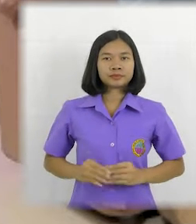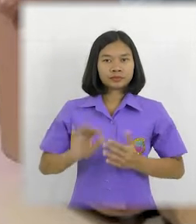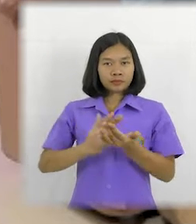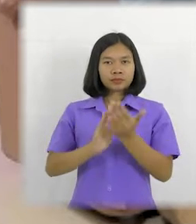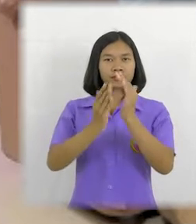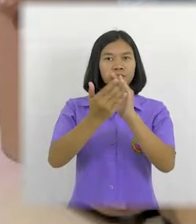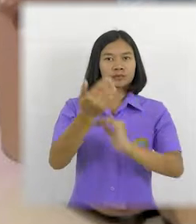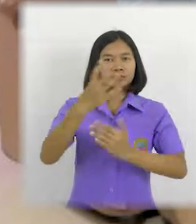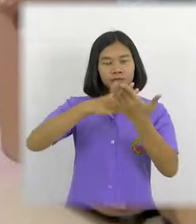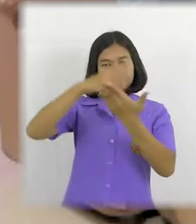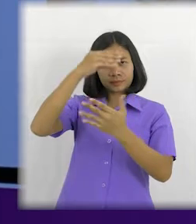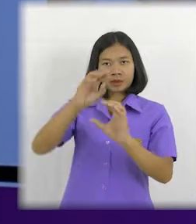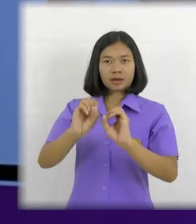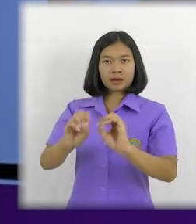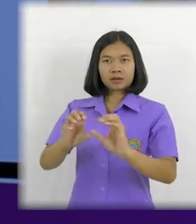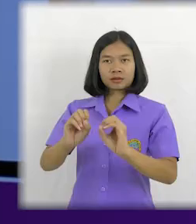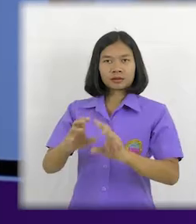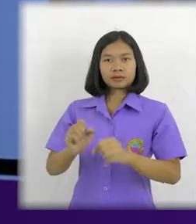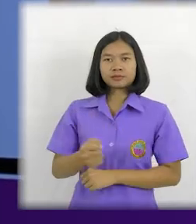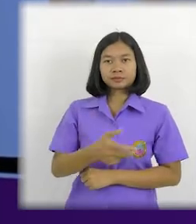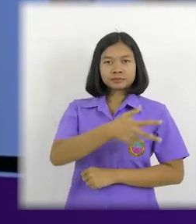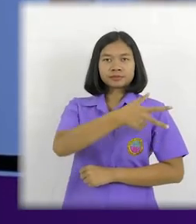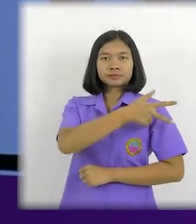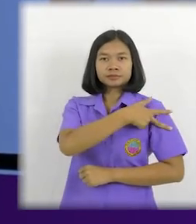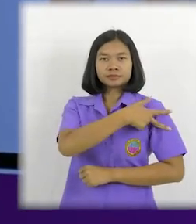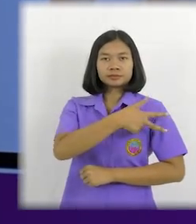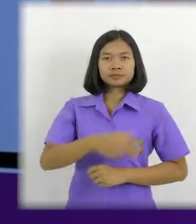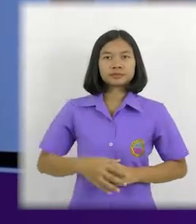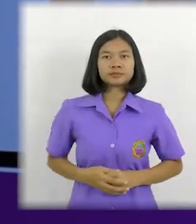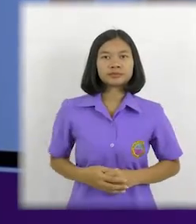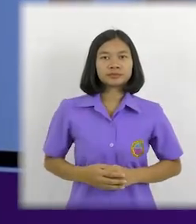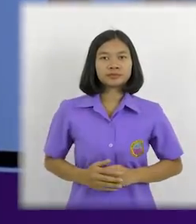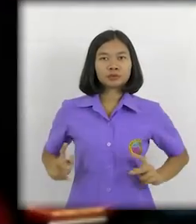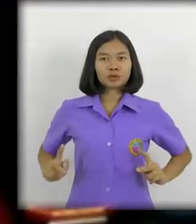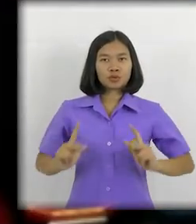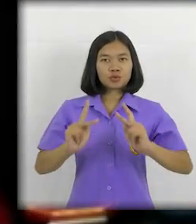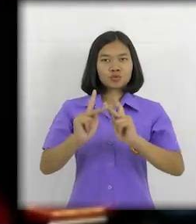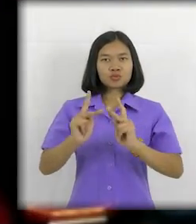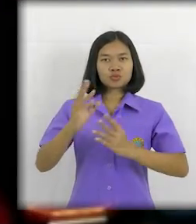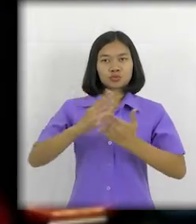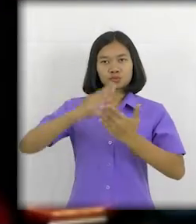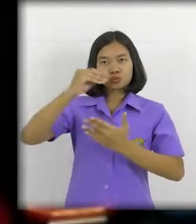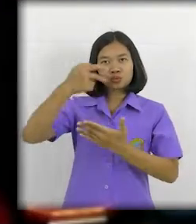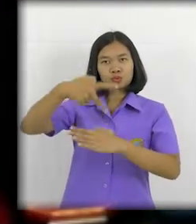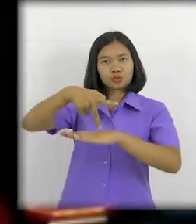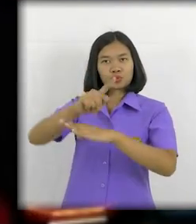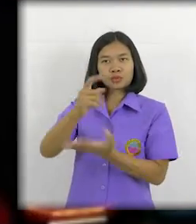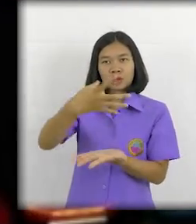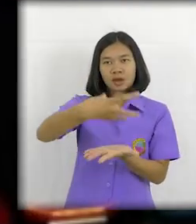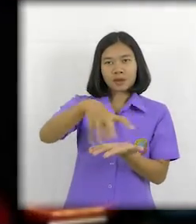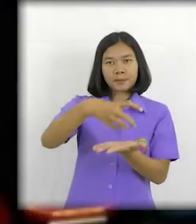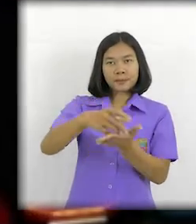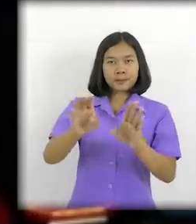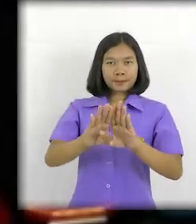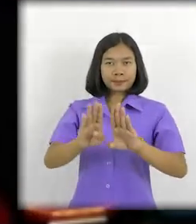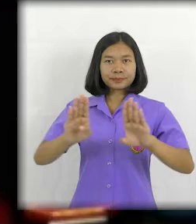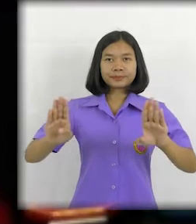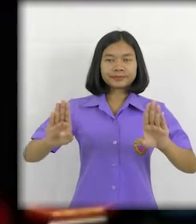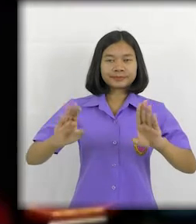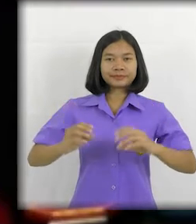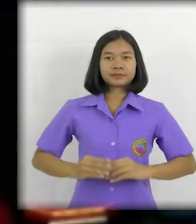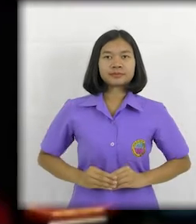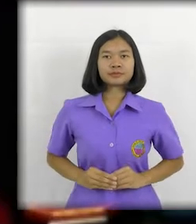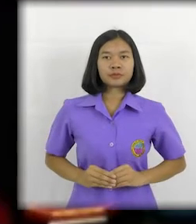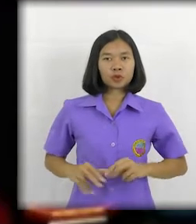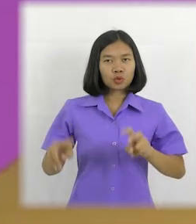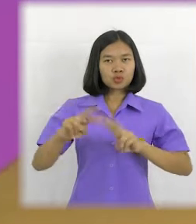านสวนพฤกษศาสตร์โรงเรียนบูรณาการสู่การเรียนการสอนโดยดร.สุภัทรจำปาทองปลัดกระทรวงศึกษาธิการเป็นประธานกล่าว